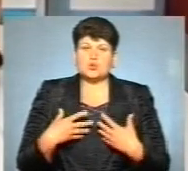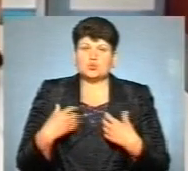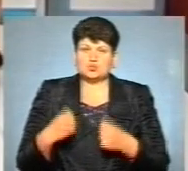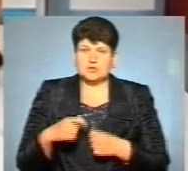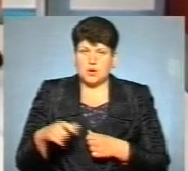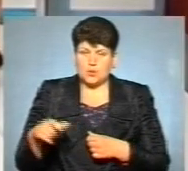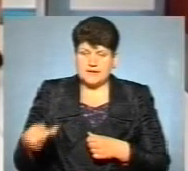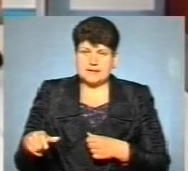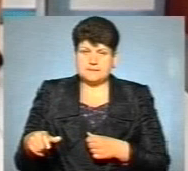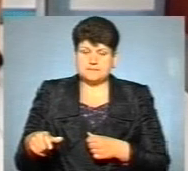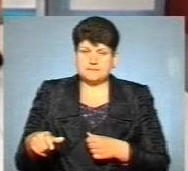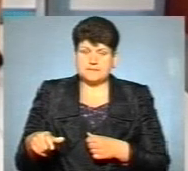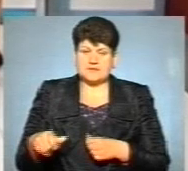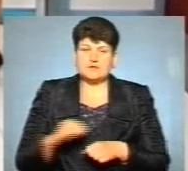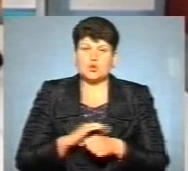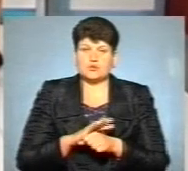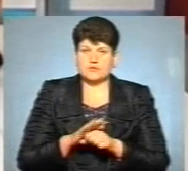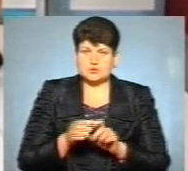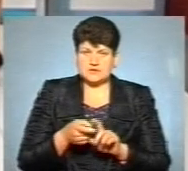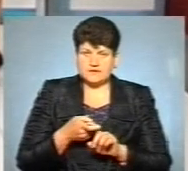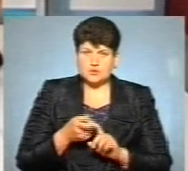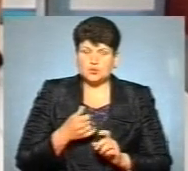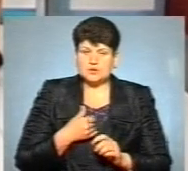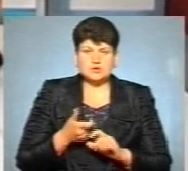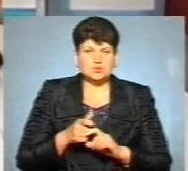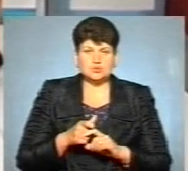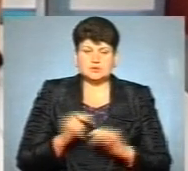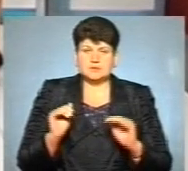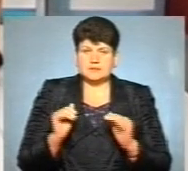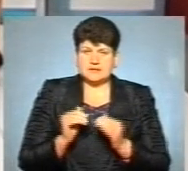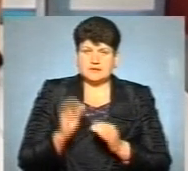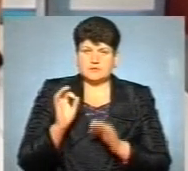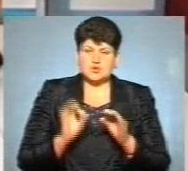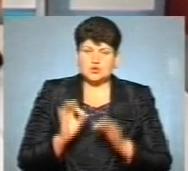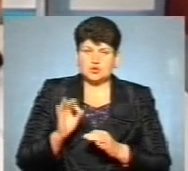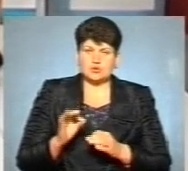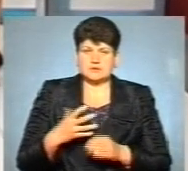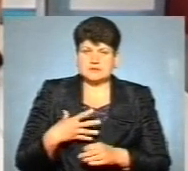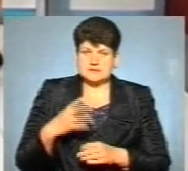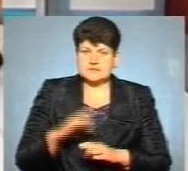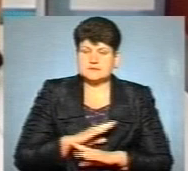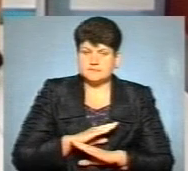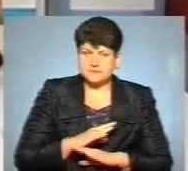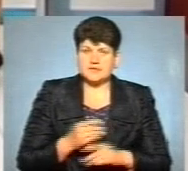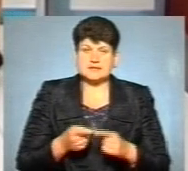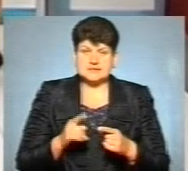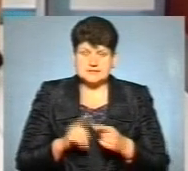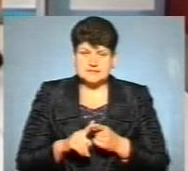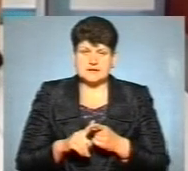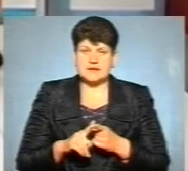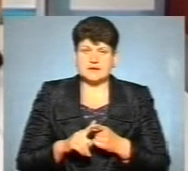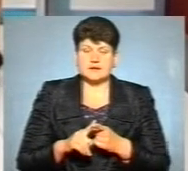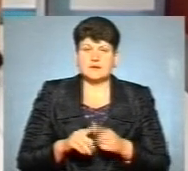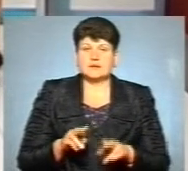людей від коронавірусної інфекції. В нас дуже низький відсоток летальності. Це також один, звичайно, летальність – це не